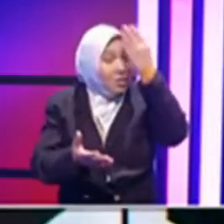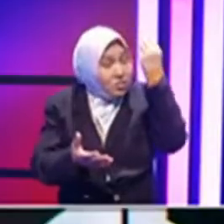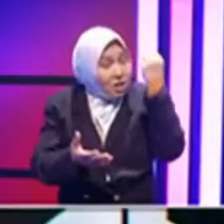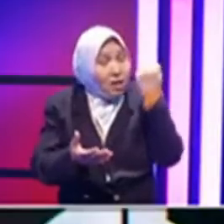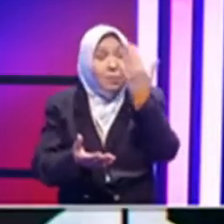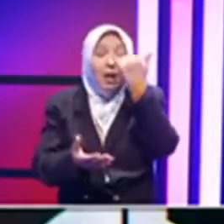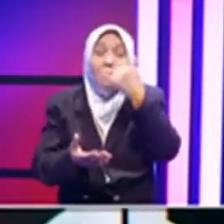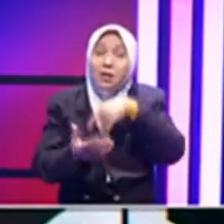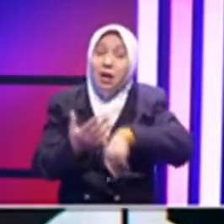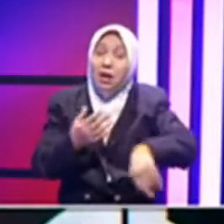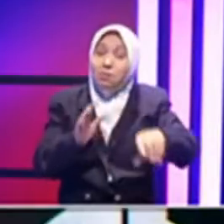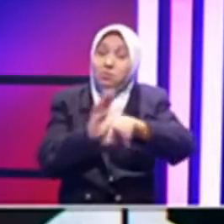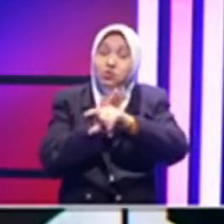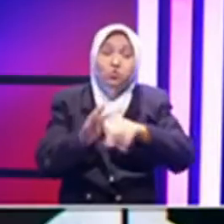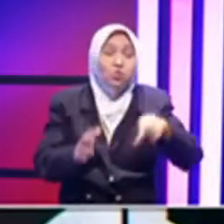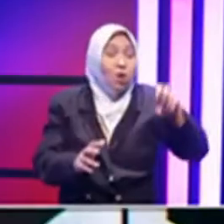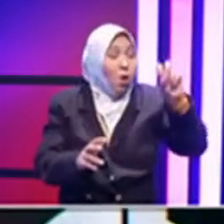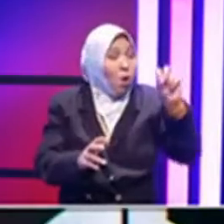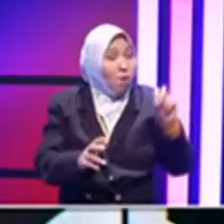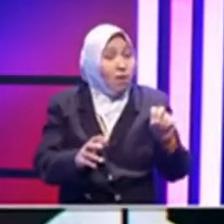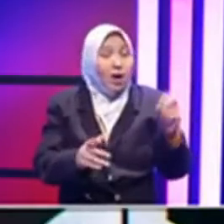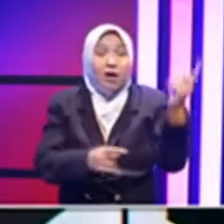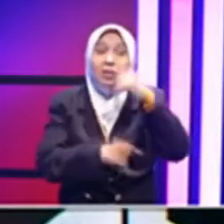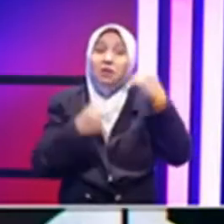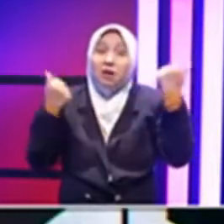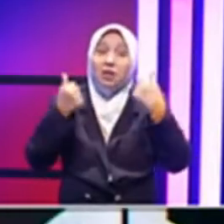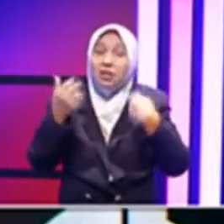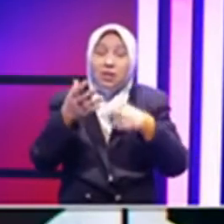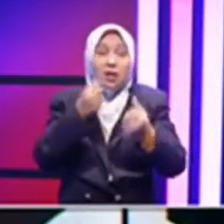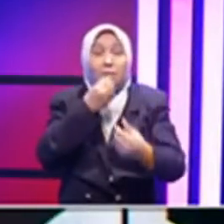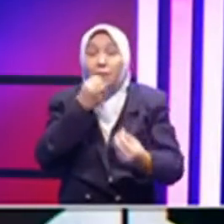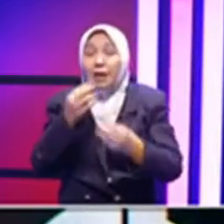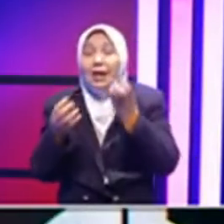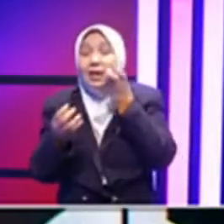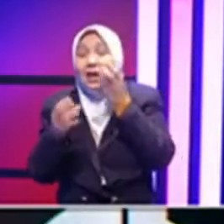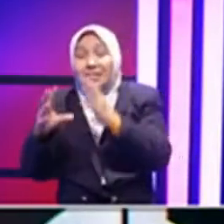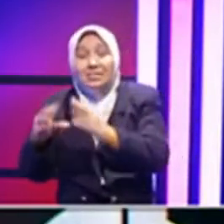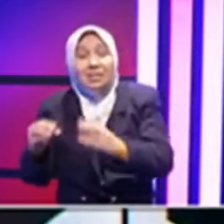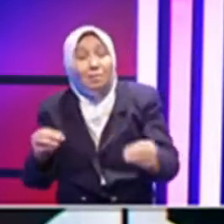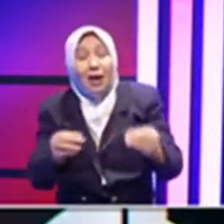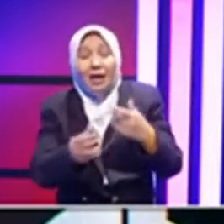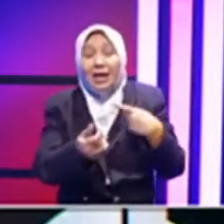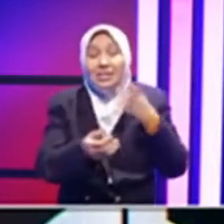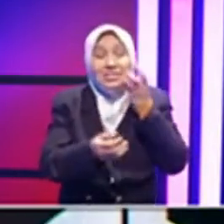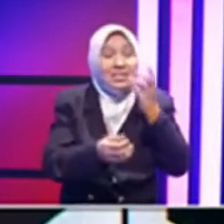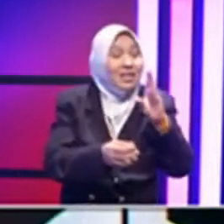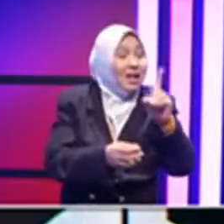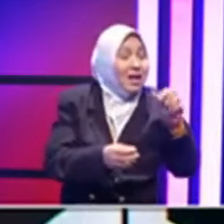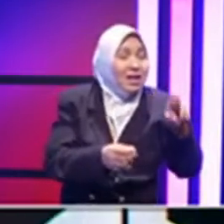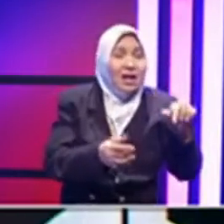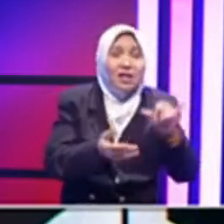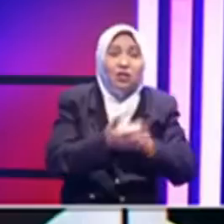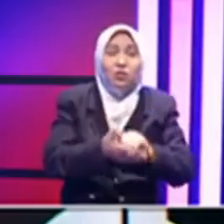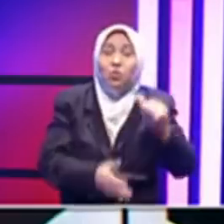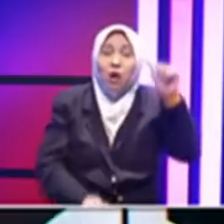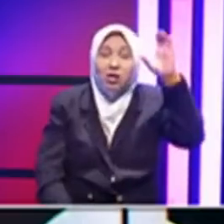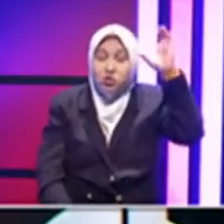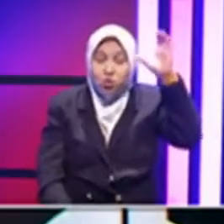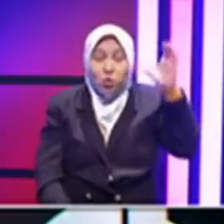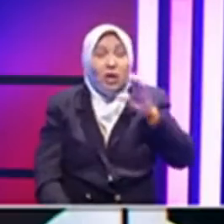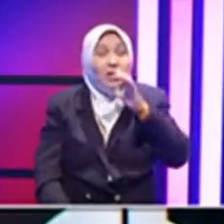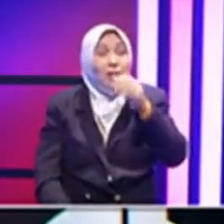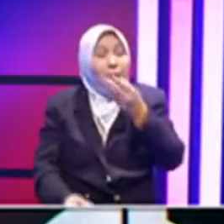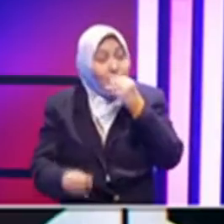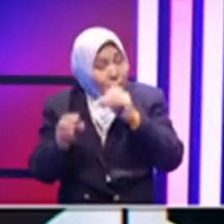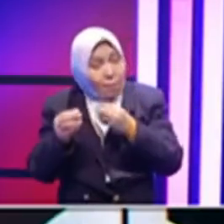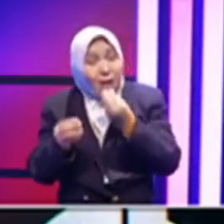mengapa dalam surah Qaf ini kita baca pada hari raya, kita memang dapat makan nasi lemak, nasi dagang apa sebagainya, yang itu acong yang tak beriman pun boleh makan